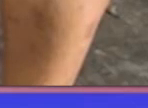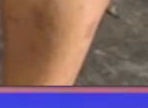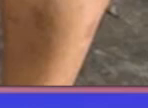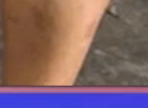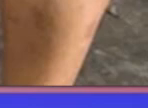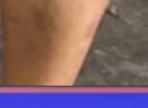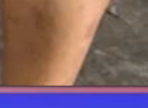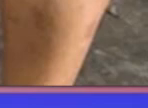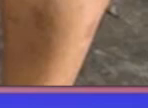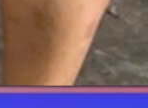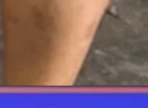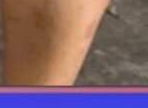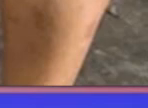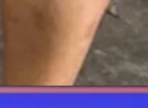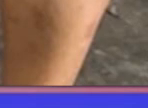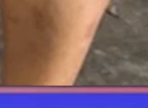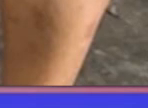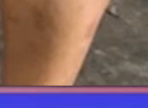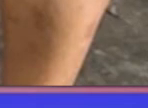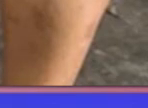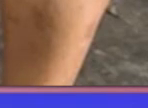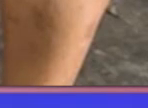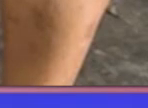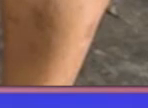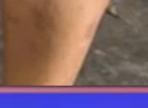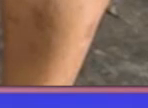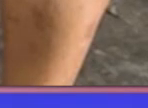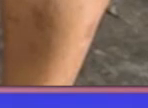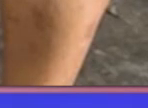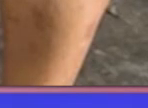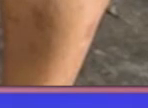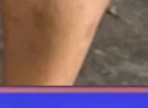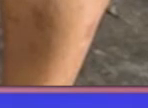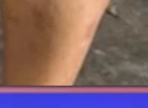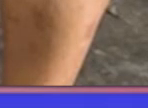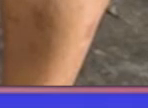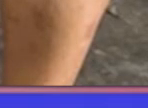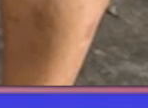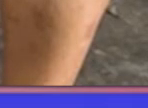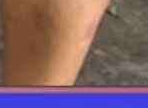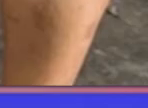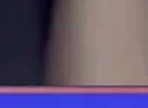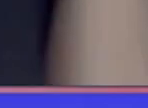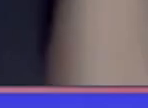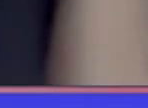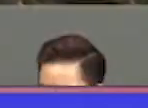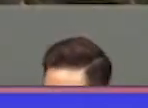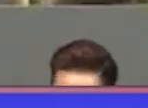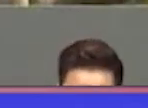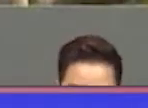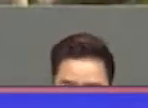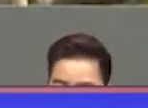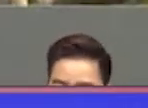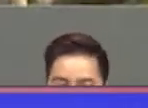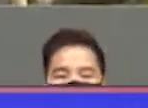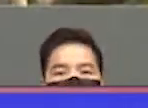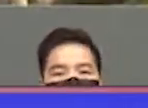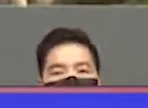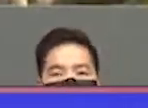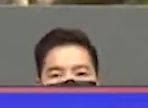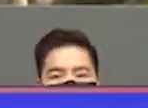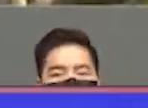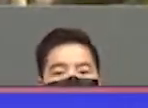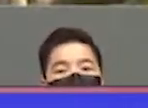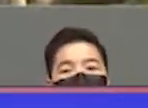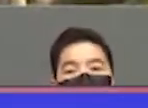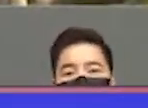อมรับเรียบร้อยดูแลกันเรียบร้อยก็ผ่านแล้วเรียบร้อยไง ะ นะฮะเพราะฉะนั้นไปเสนออย่างนี้ในทำนองว่าจีนน่ะกีดกัน